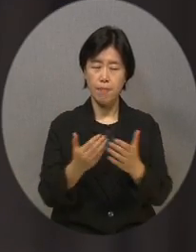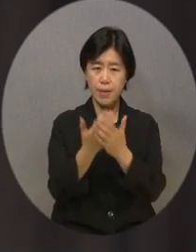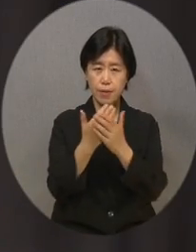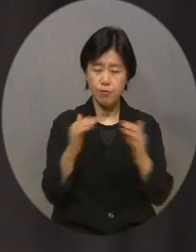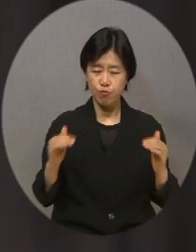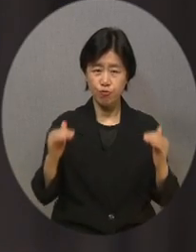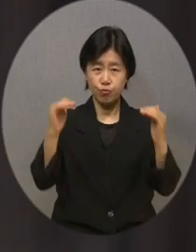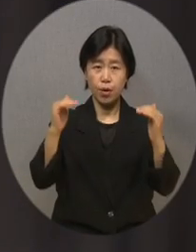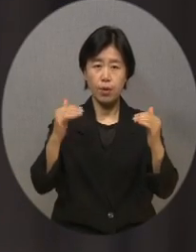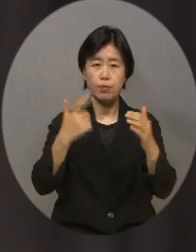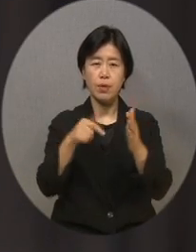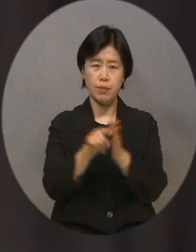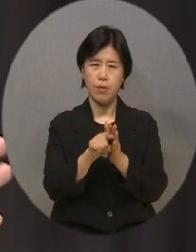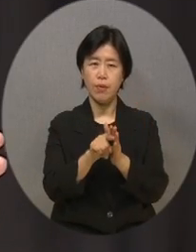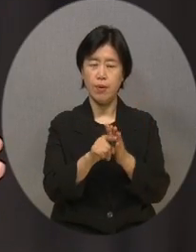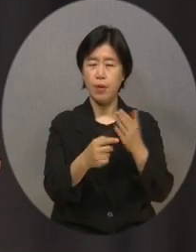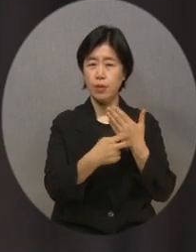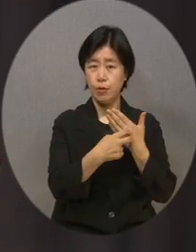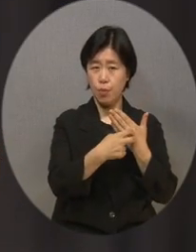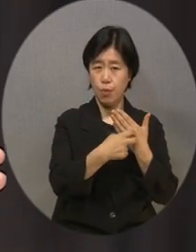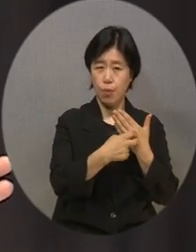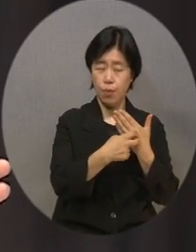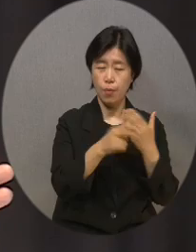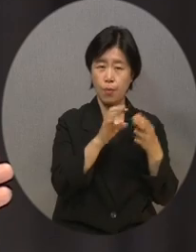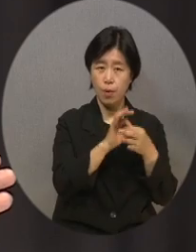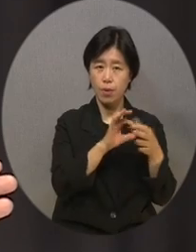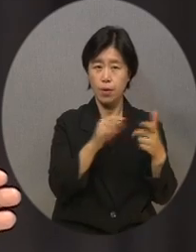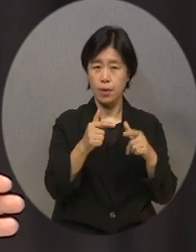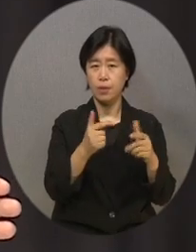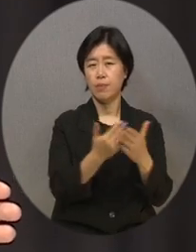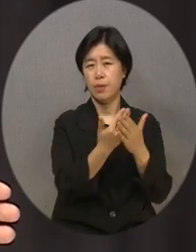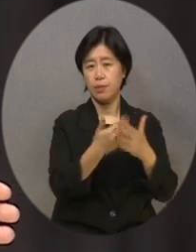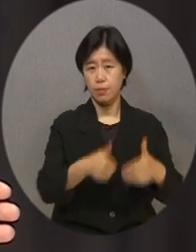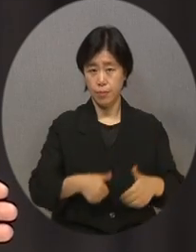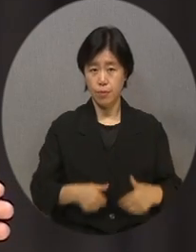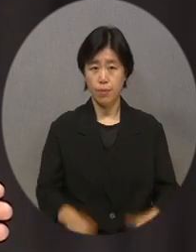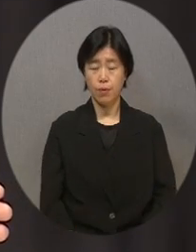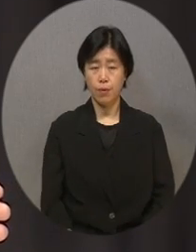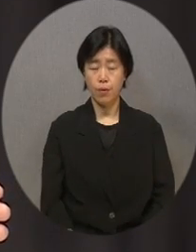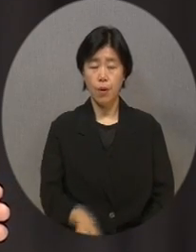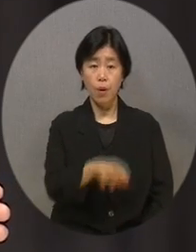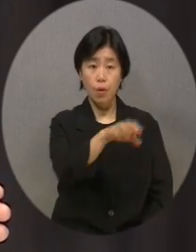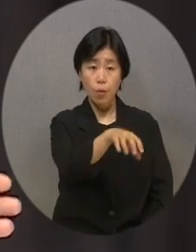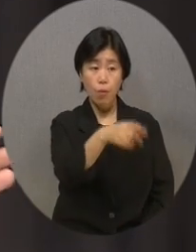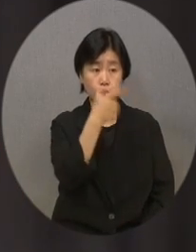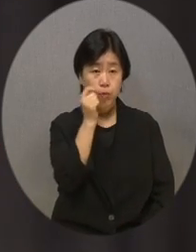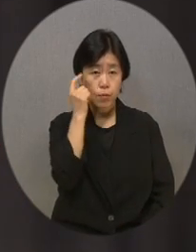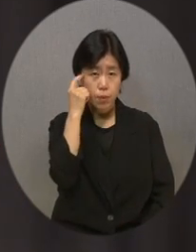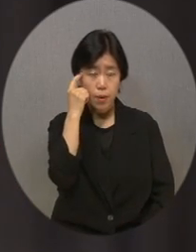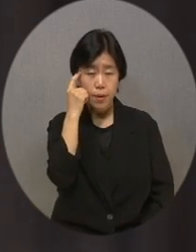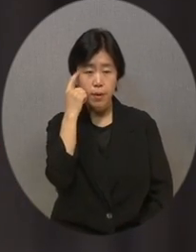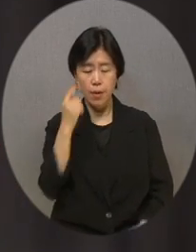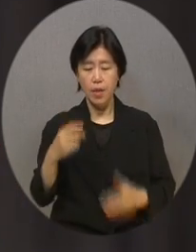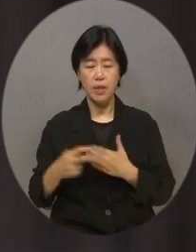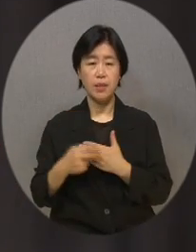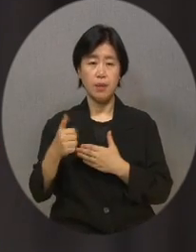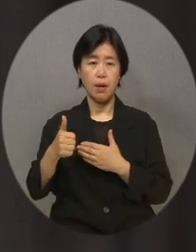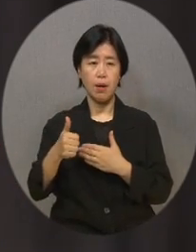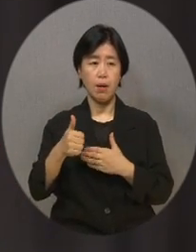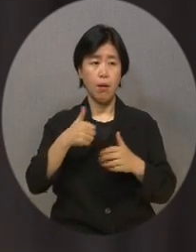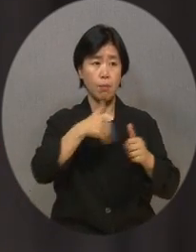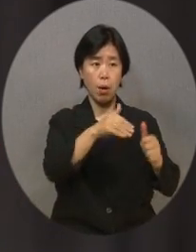생각하는데요. 그 의료 수요가 지역에 부족한 것은 지역으로 의사가 가지 않기 때문이거든요. 사실 의사들이 졸업을 하고